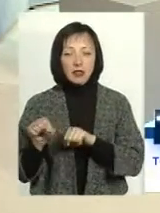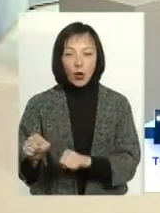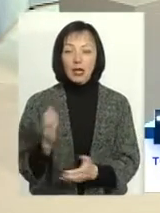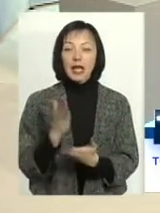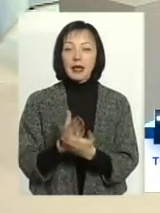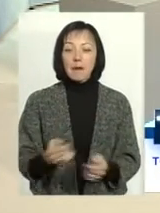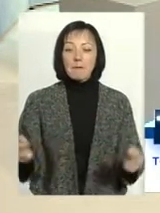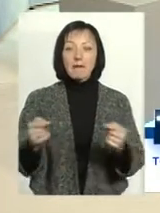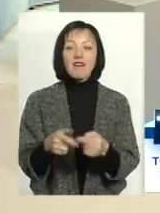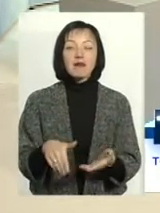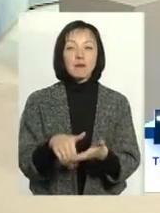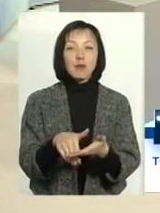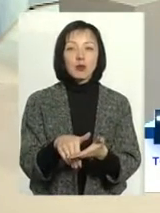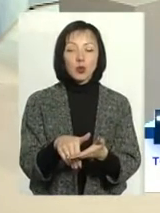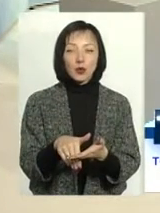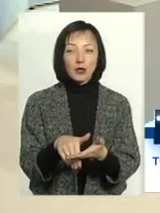інструменти,